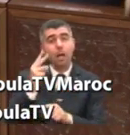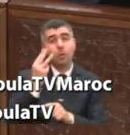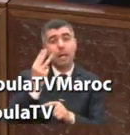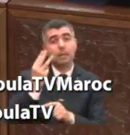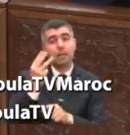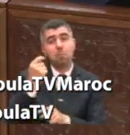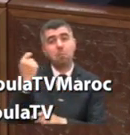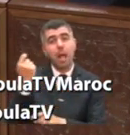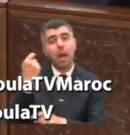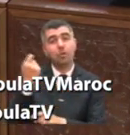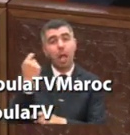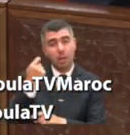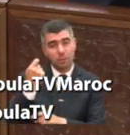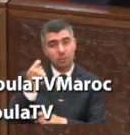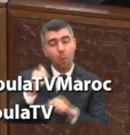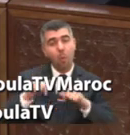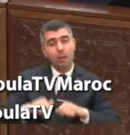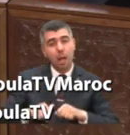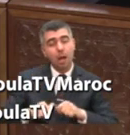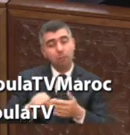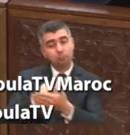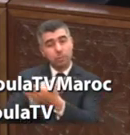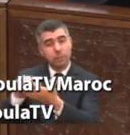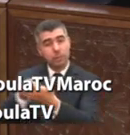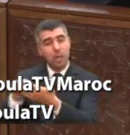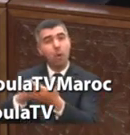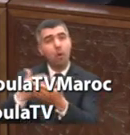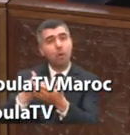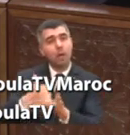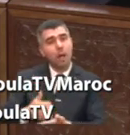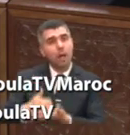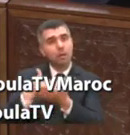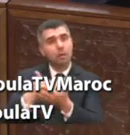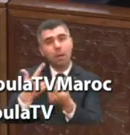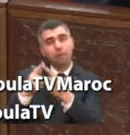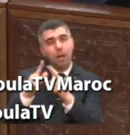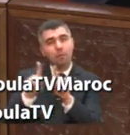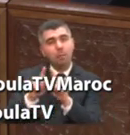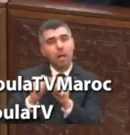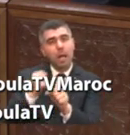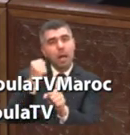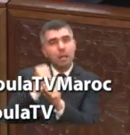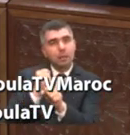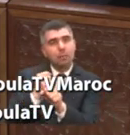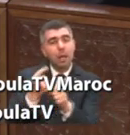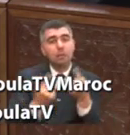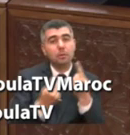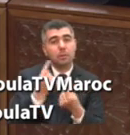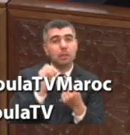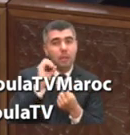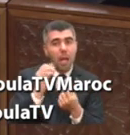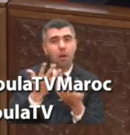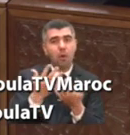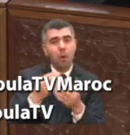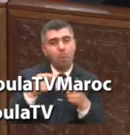تراثيا. الهدف من هذه المهرجانات التراثيه هو اعطاء مكانه خاصه كذلك للفنان الذي يشتغل على مستوى التراث، على